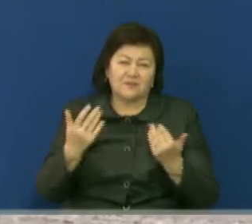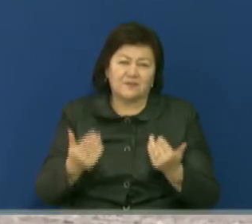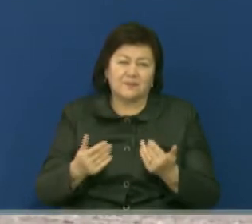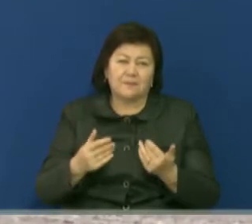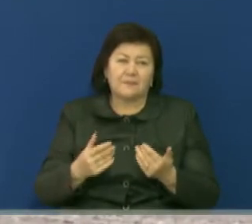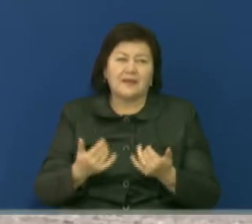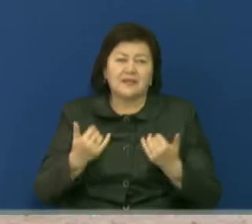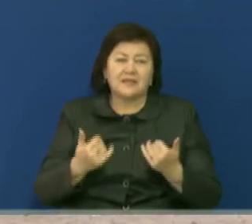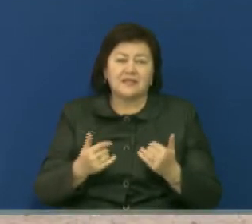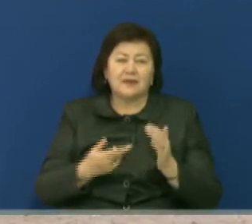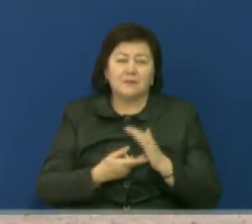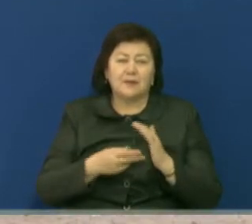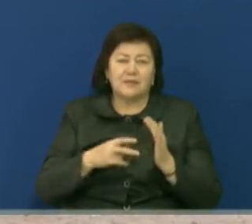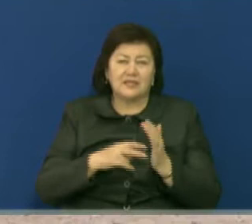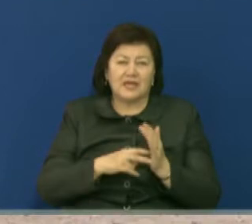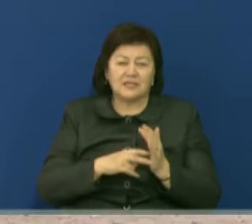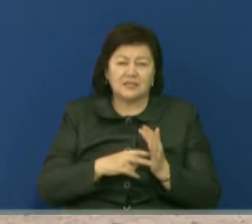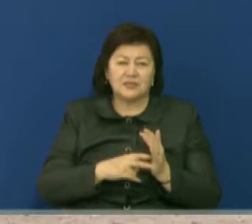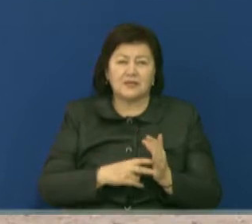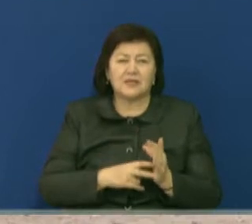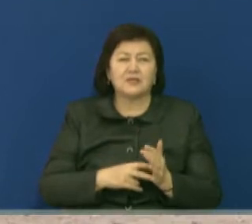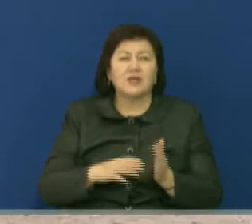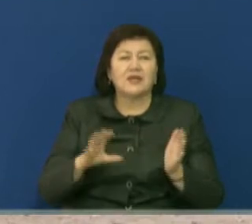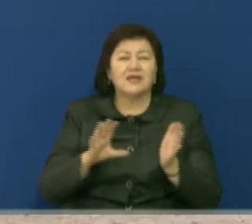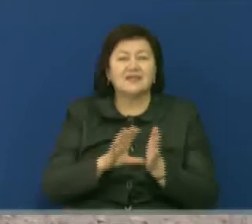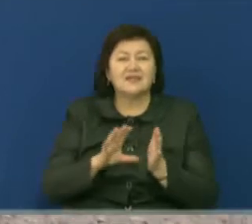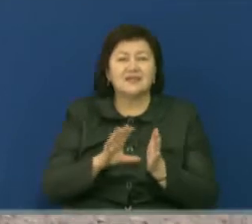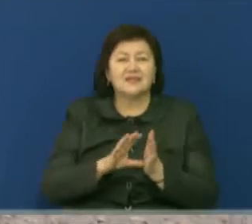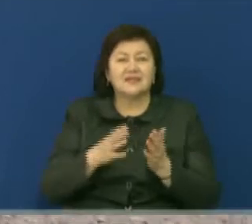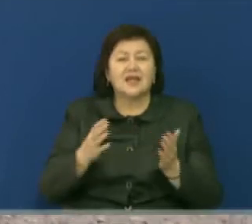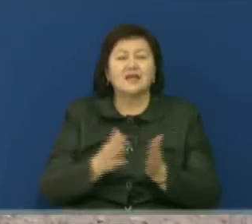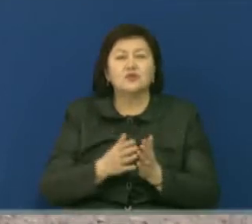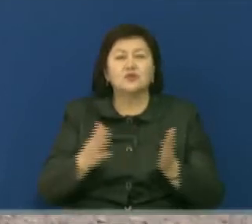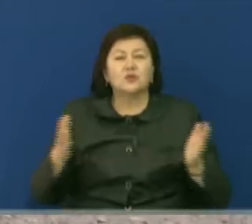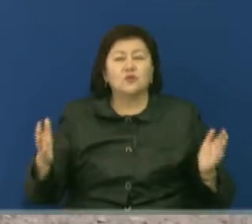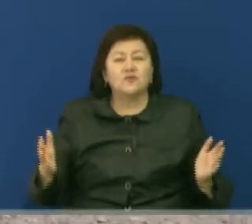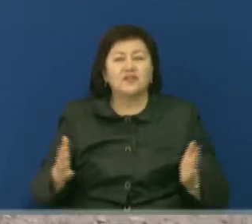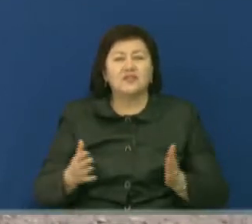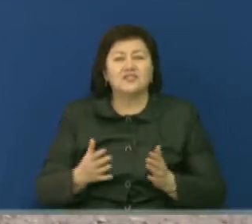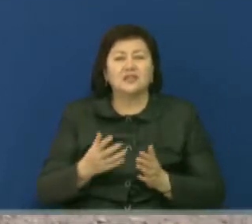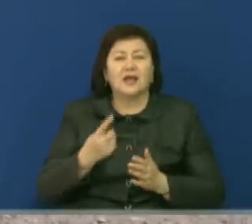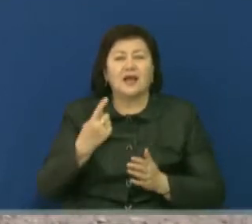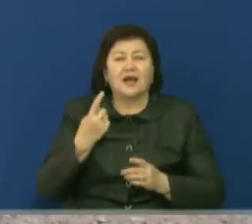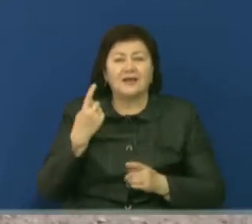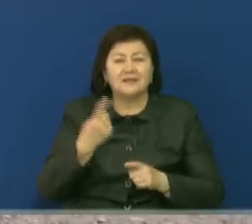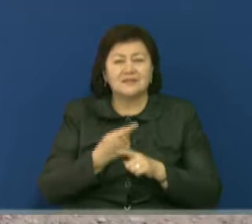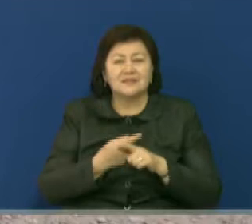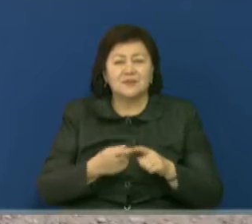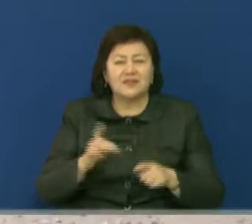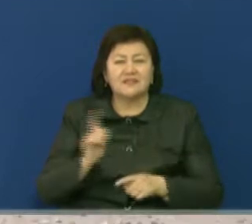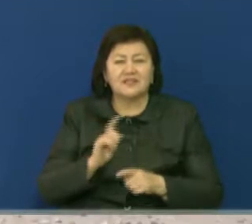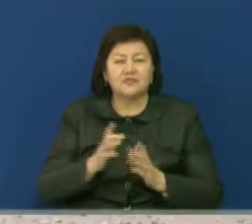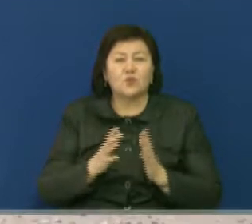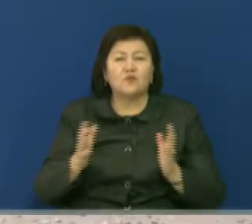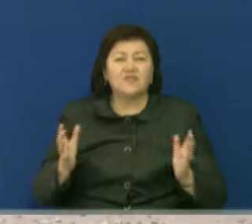энергетического развития города Семей на 5 лет, потому что нам необходимо минимум в 1,5 раза увеличить точки освещения и мощности энергетических